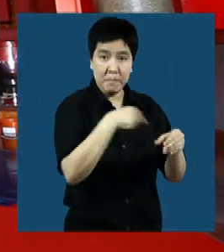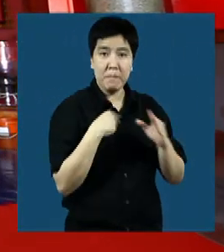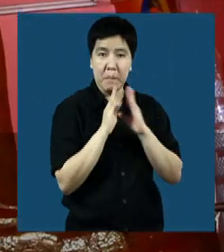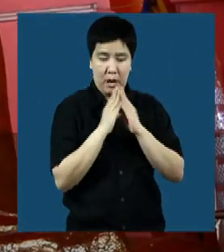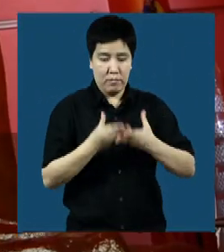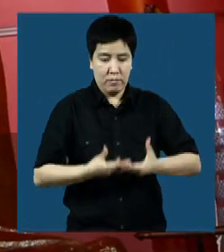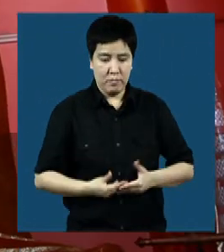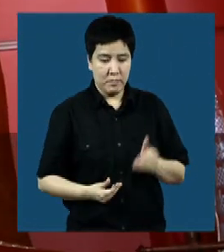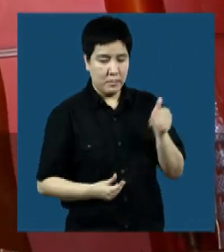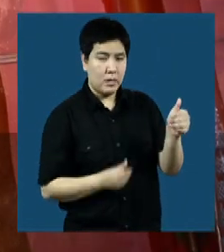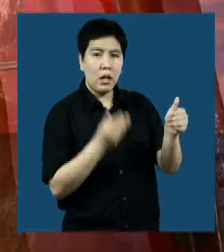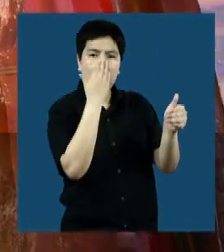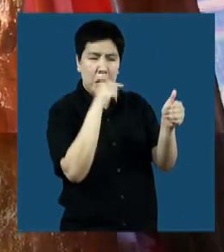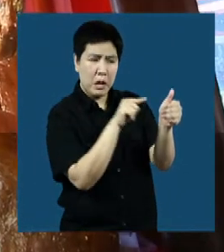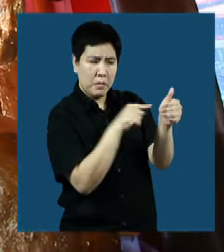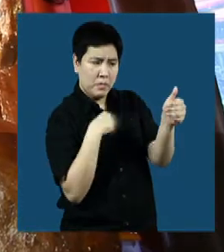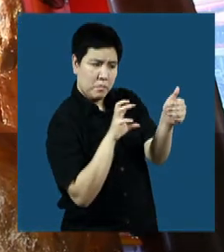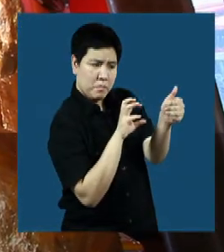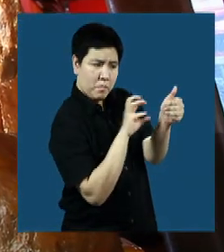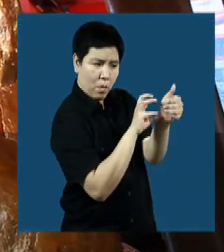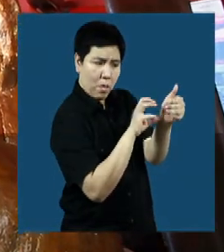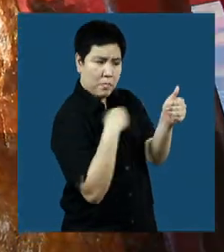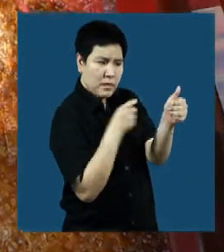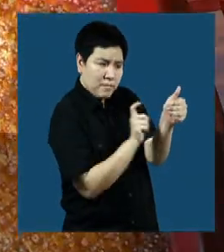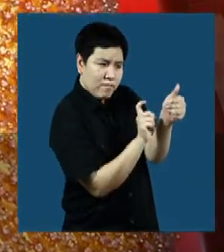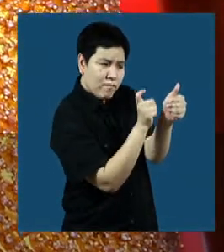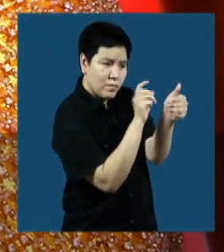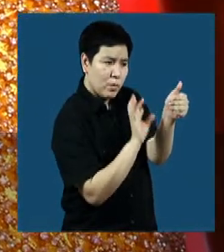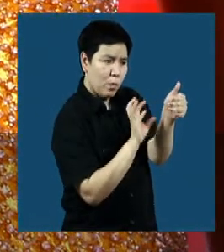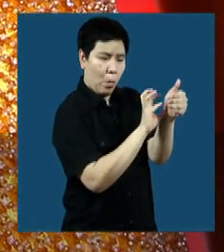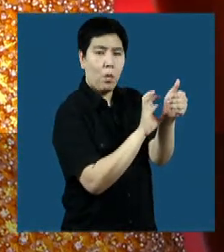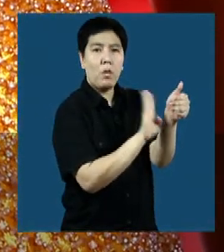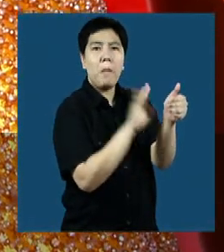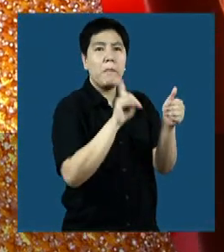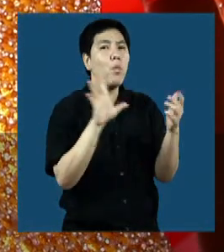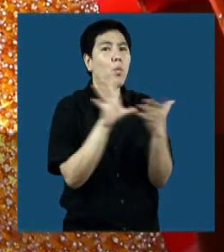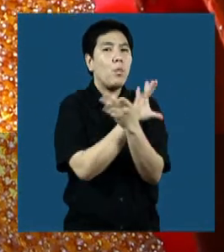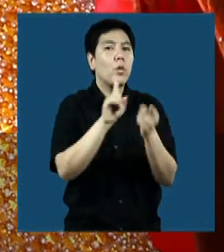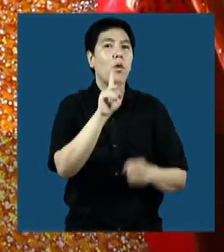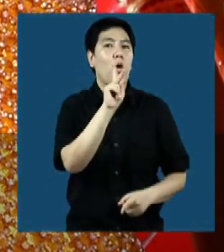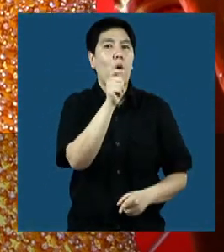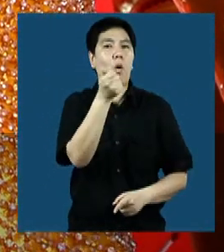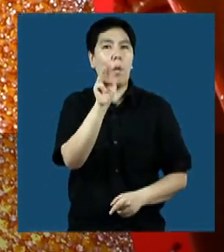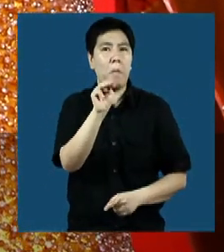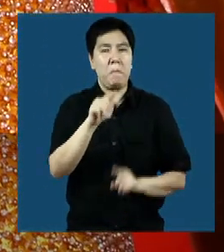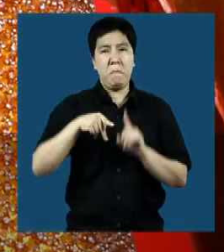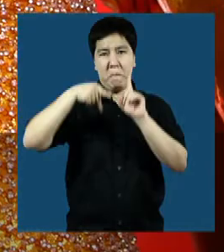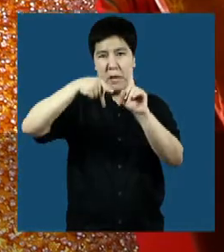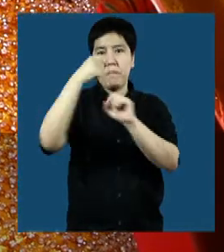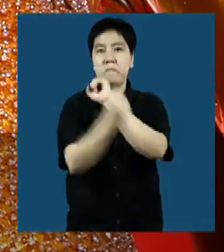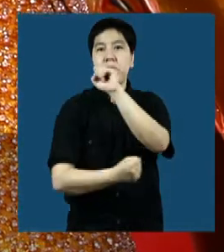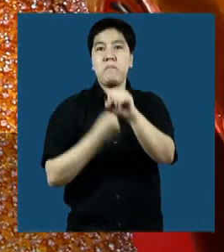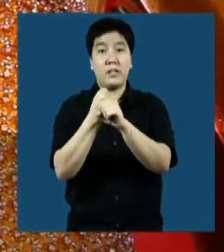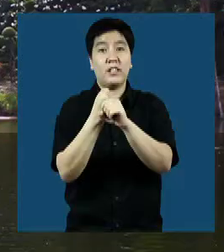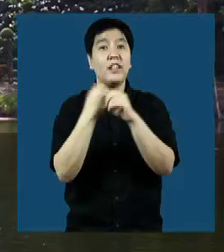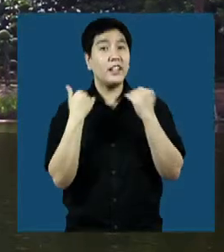มีหลวงพ่อฉายซึ่งมีความพิเศษตรงที่ด้านหลังขององค์หลวงพ่อมีทับหลังแกะสลักติดอยู่ซึ่งเป็นศิลปะขอมที่มีอายุกว่า